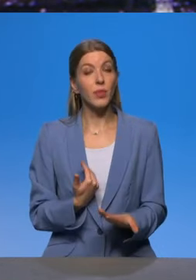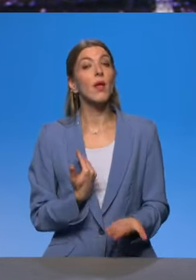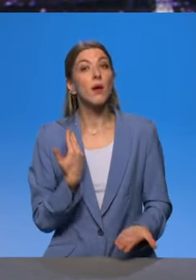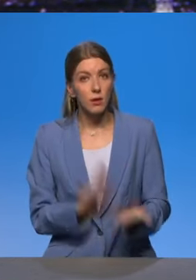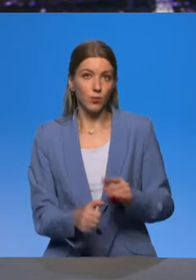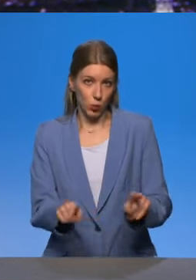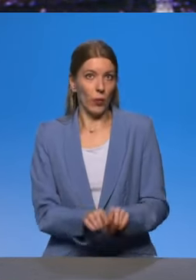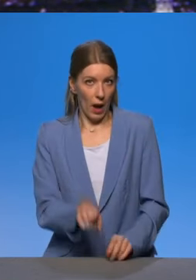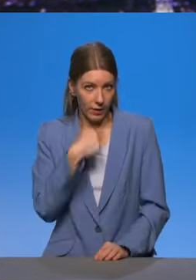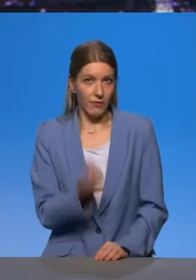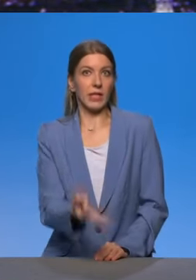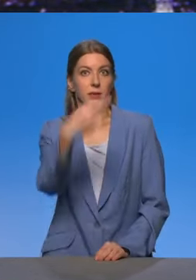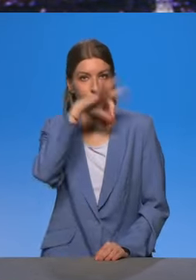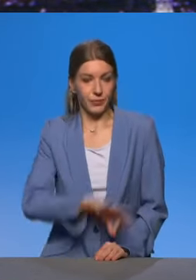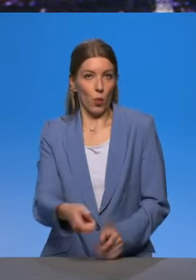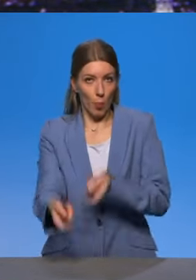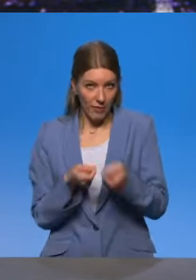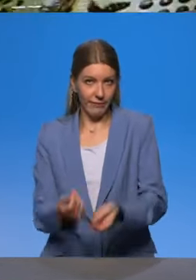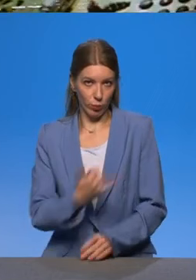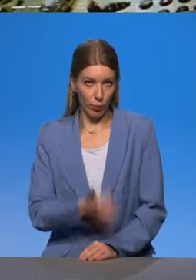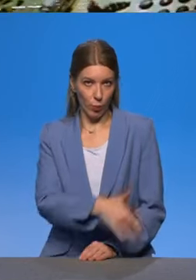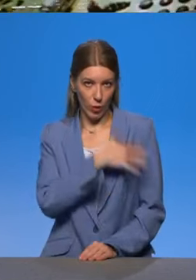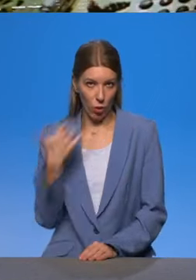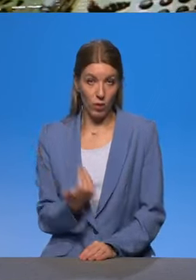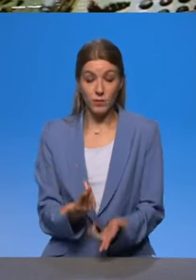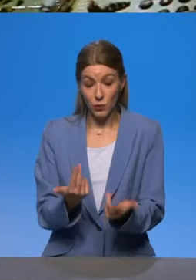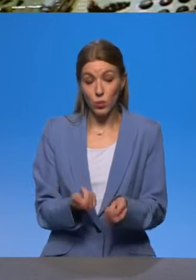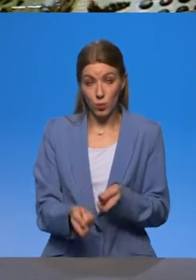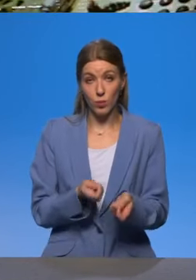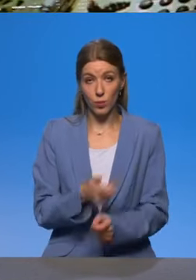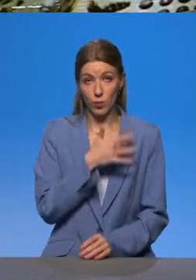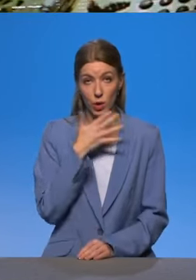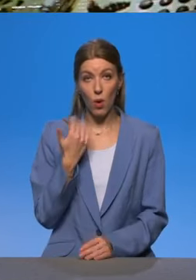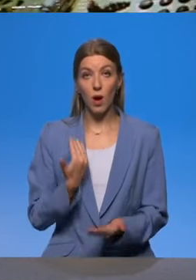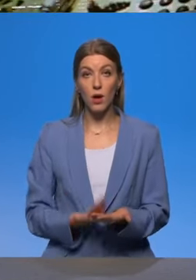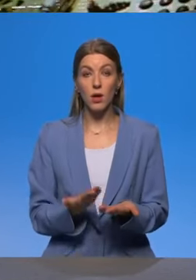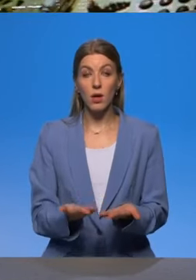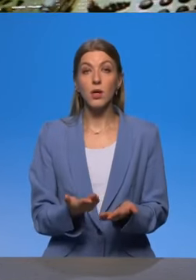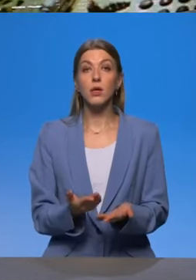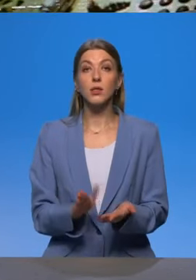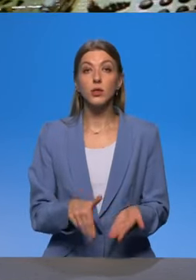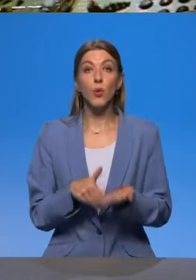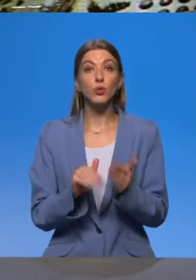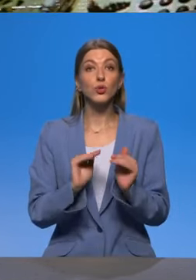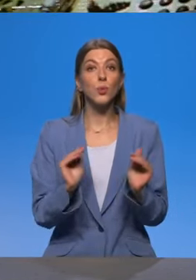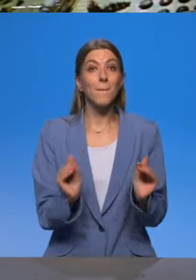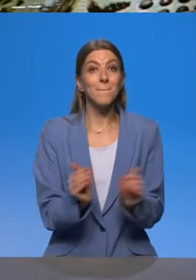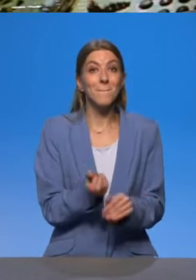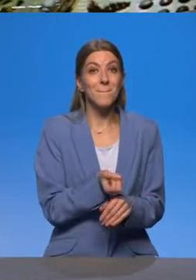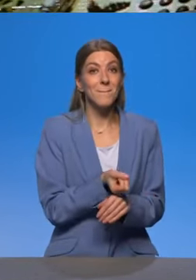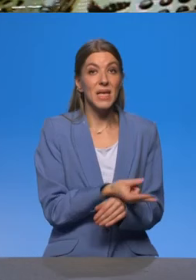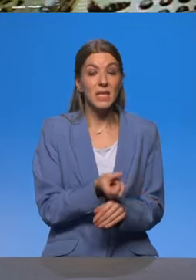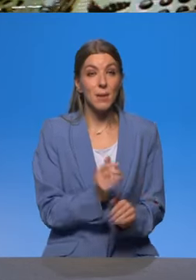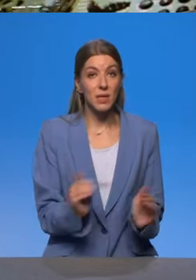говорите. Да, управленцев, очень много управленцев, и как раз за счет минимизации этих звеньев повысится